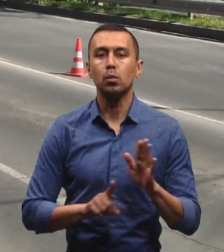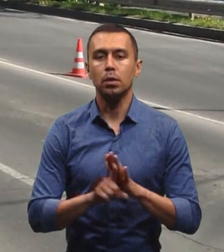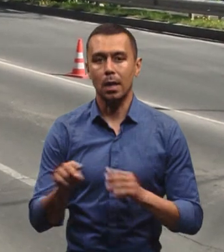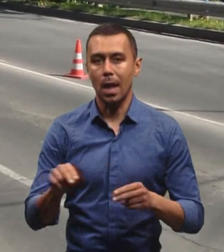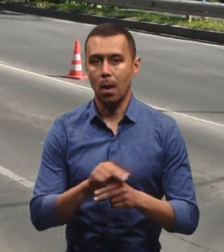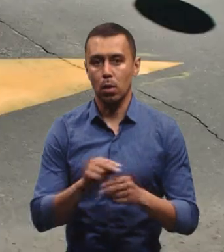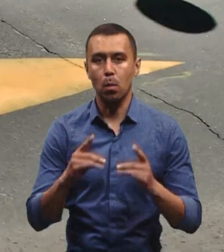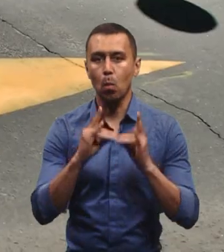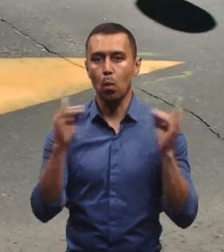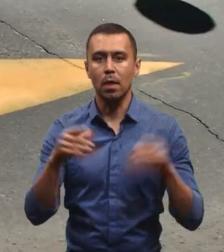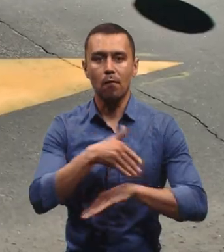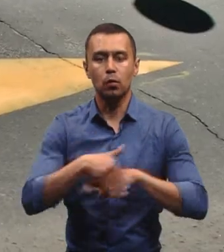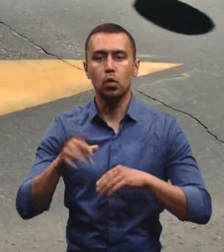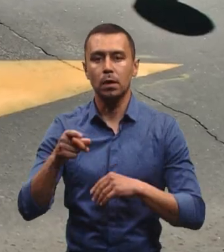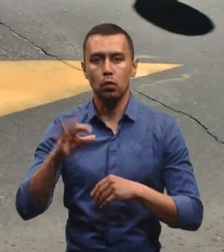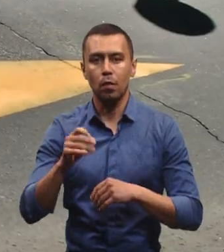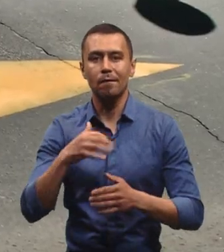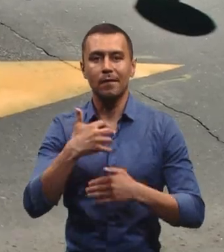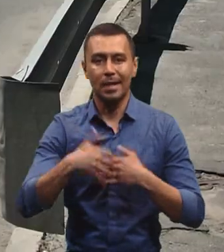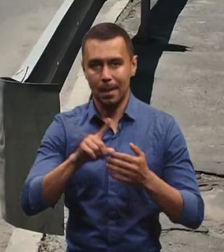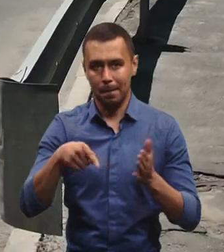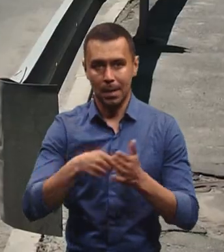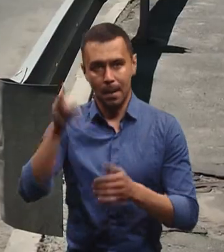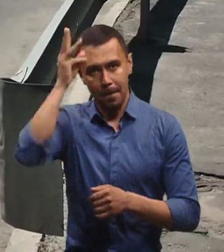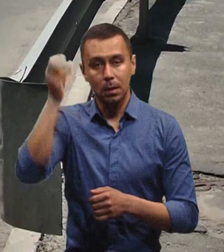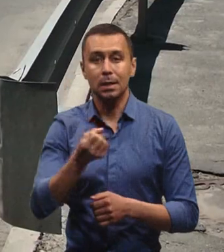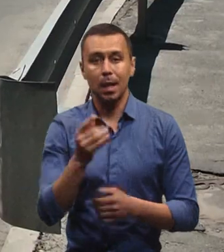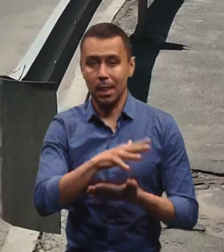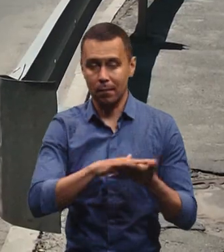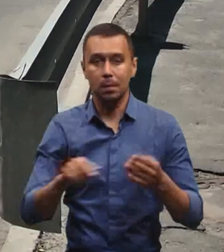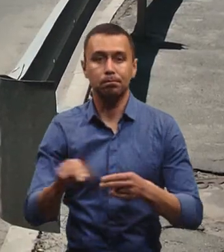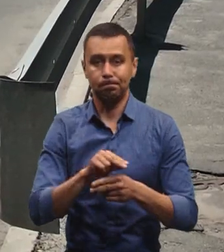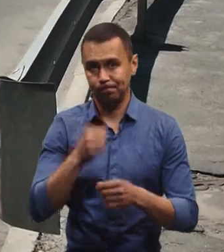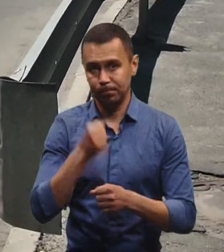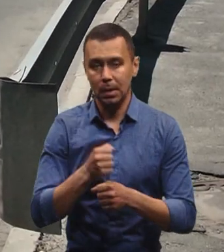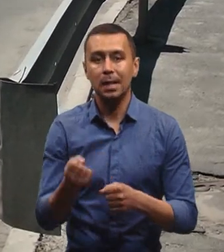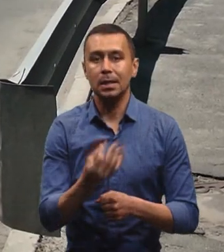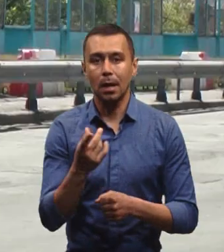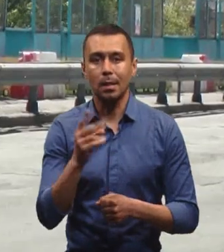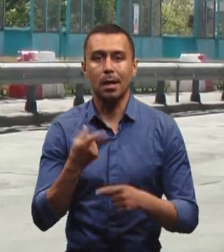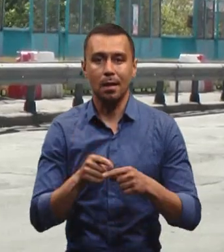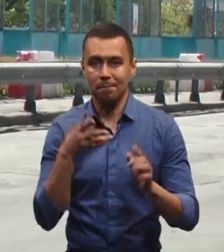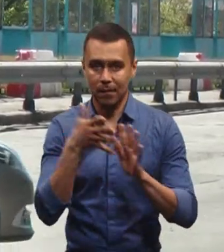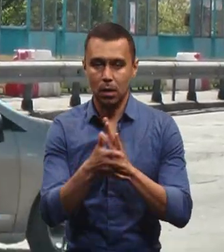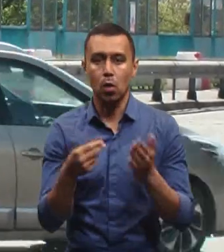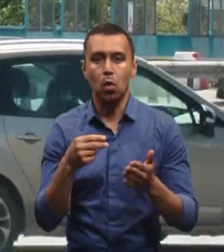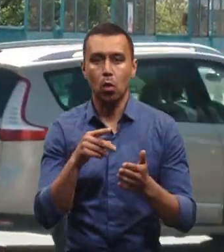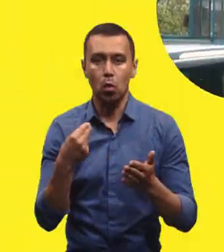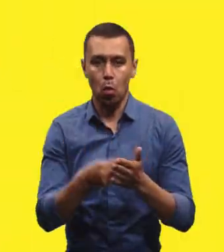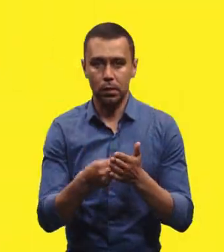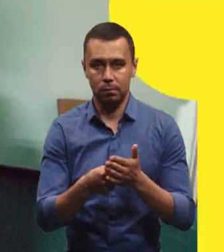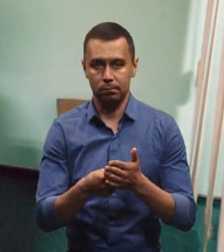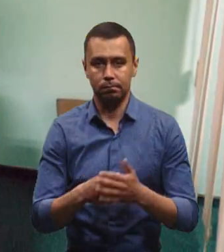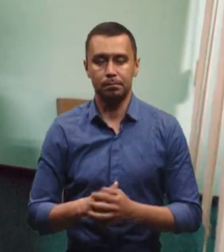починається ремонт мосту на вулиці Грушевського, що серед місті Хмельницького. Скільки триватимуть ремонтні роботи та скільки на це витратять коштів міського